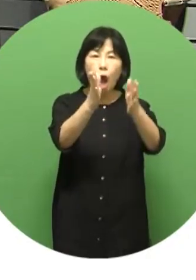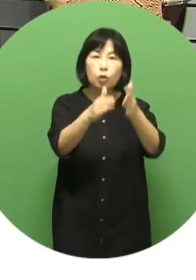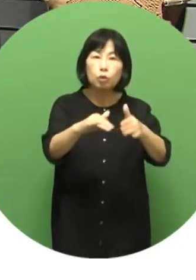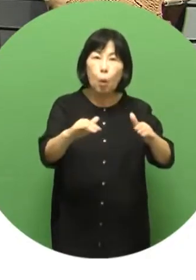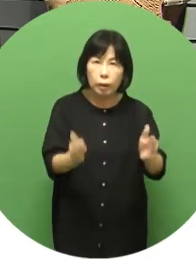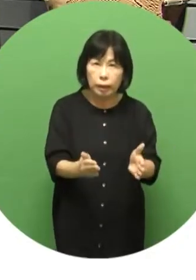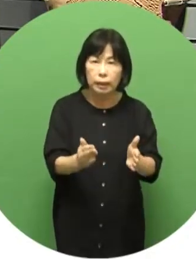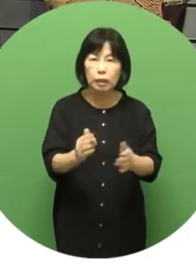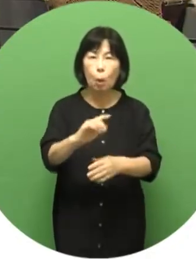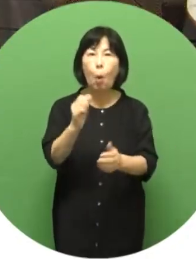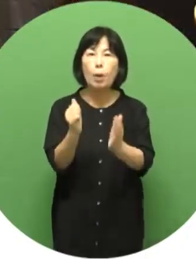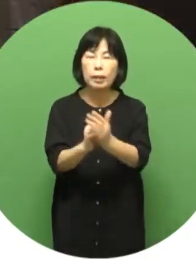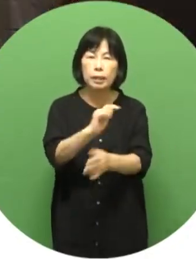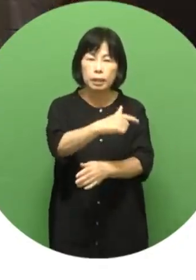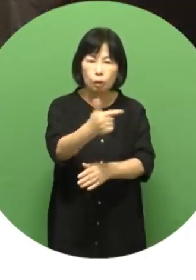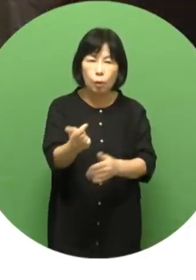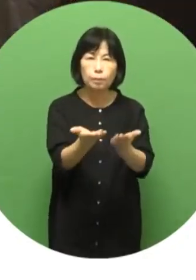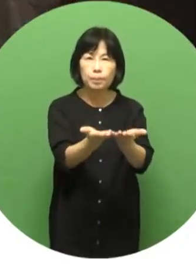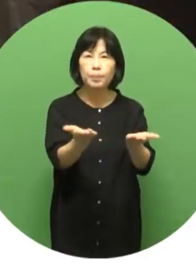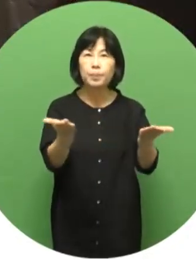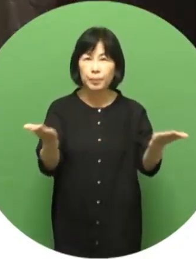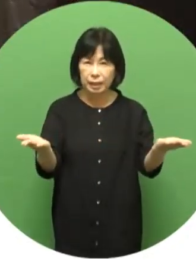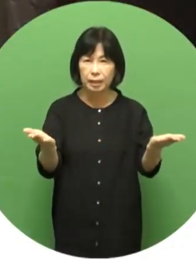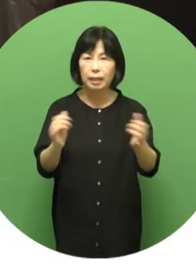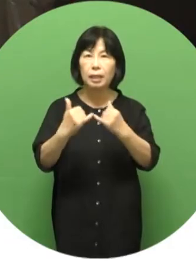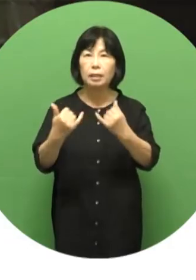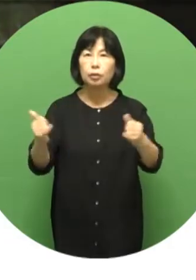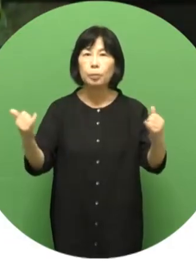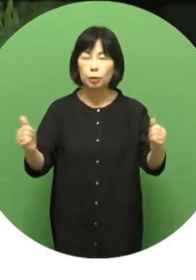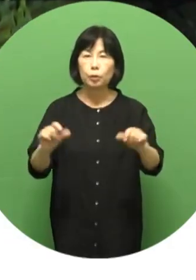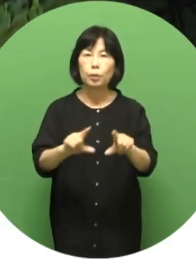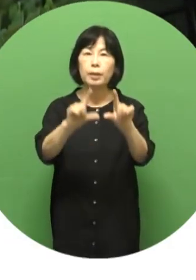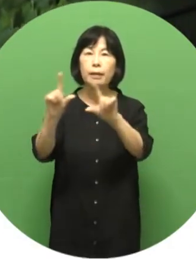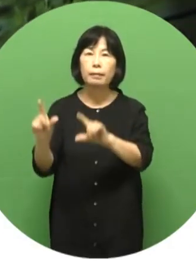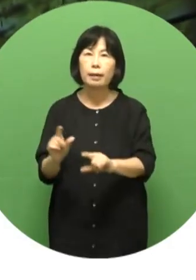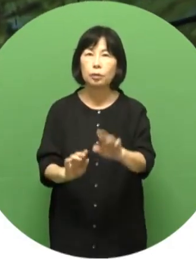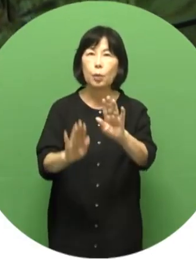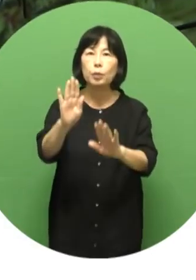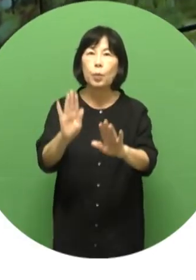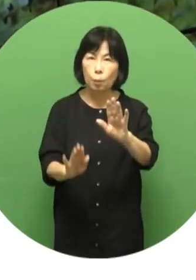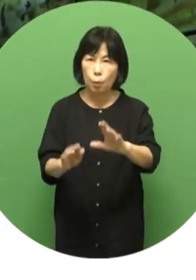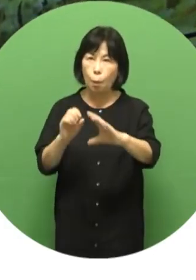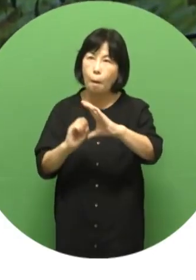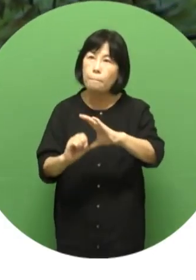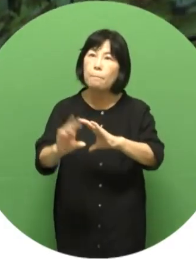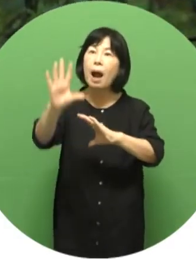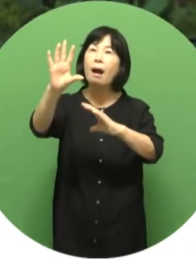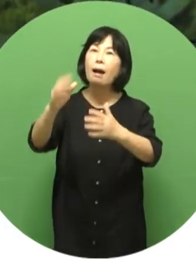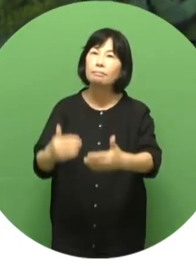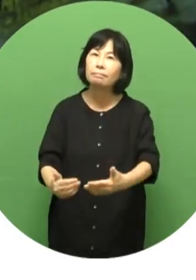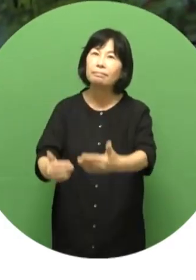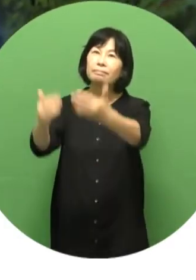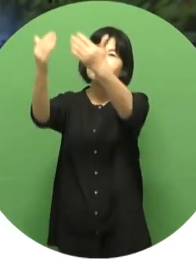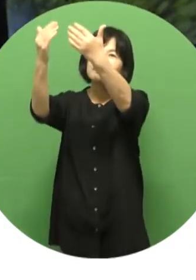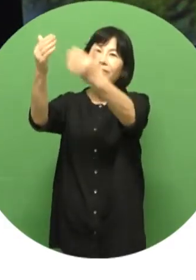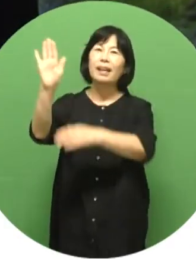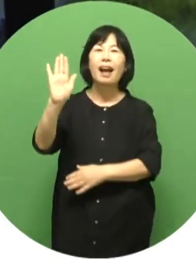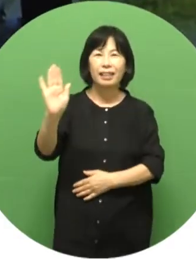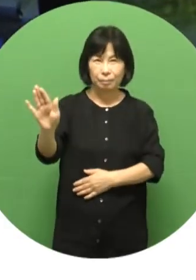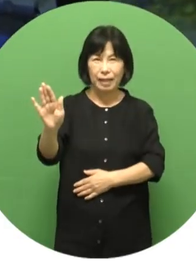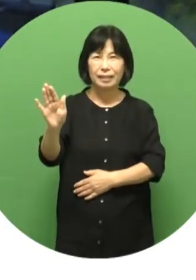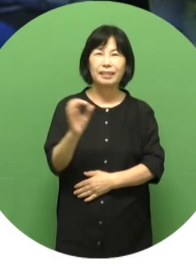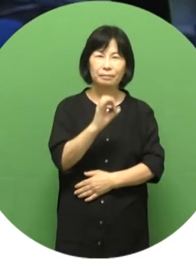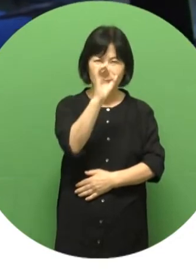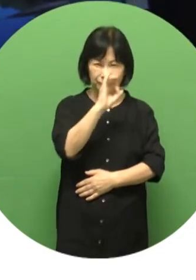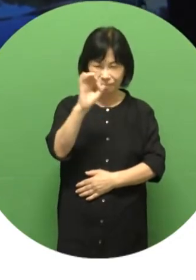土器ですとか石器のほかに、縄文人の暮らしをご紹介したプロジェクションマッピングの映像もありますので、ぜひそちらも